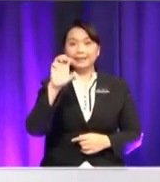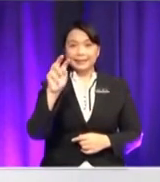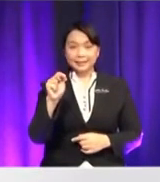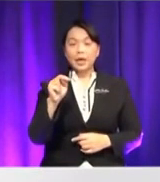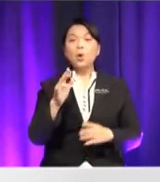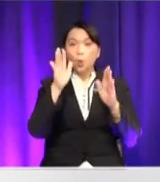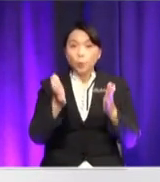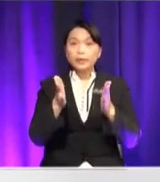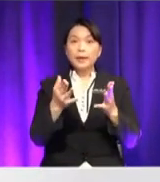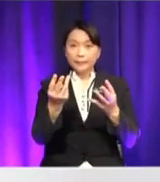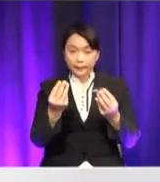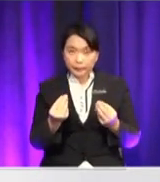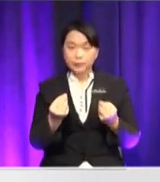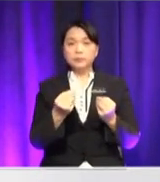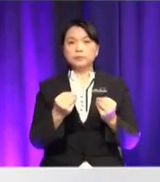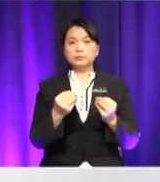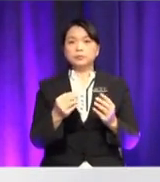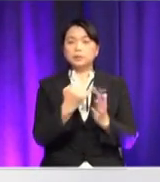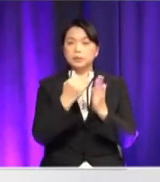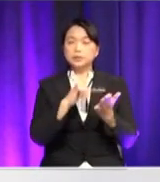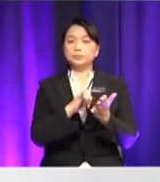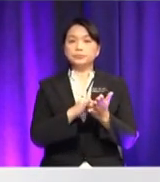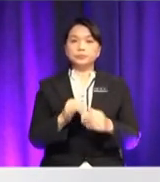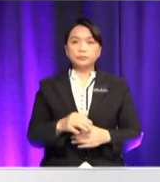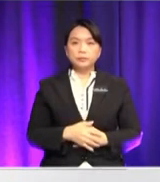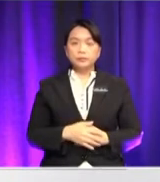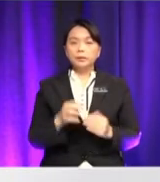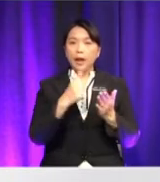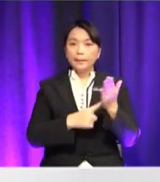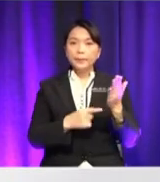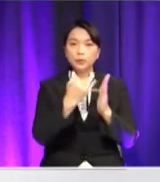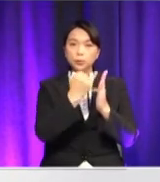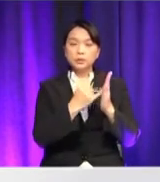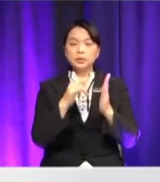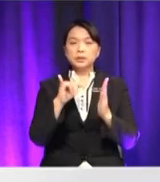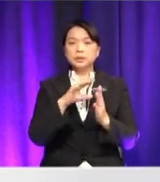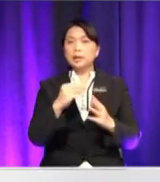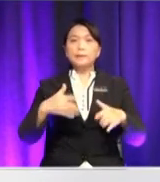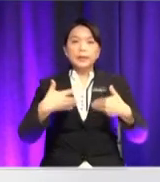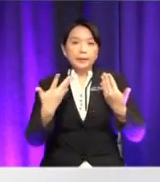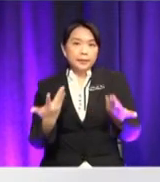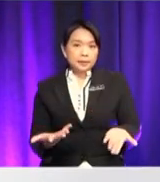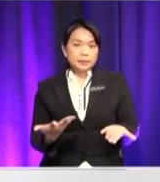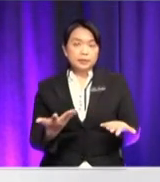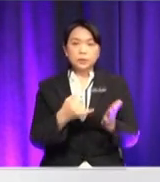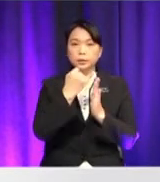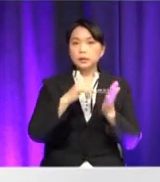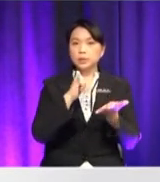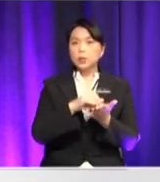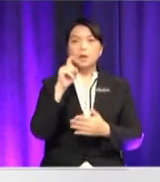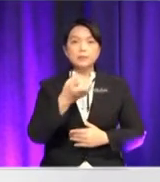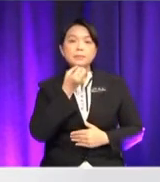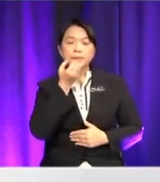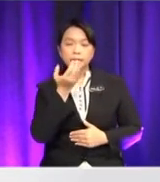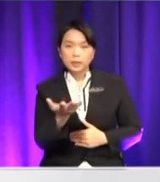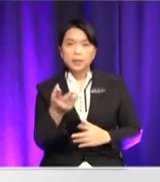tersebut dan juga fungsi setiap ruang dan apakah di punya rekabentuk yang macam manakah yang dihendaki akan beritahu